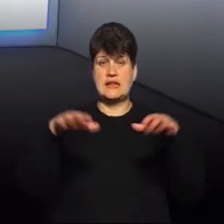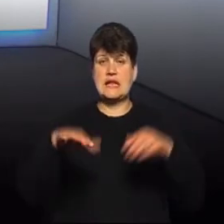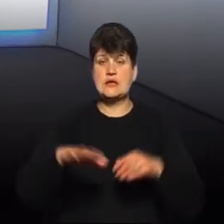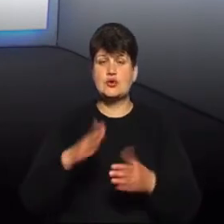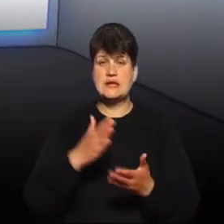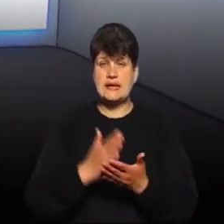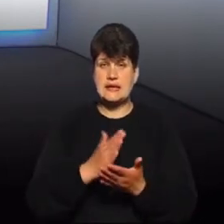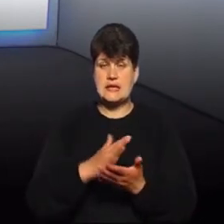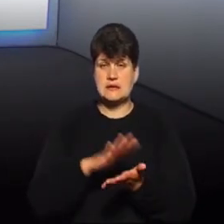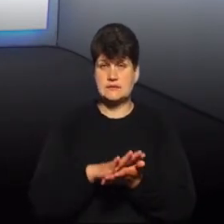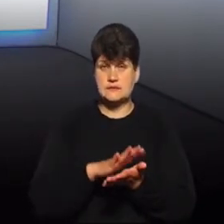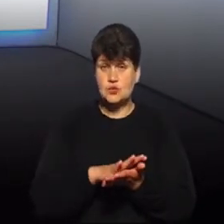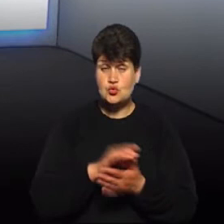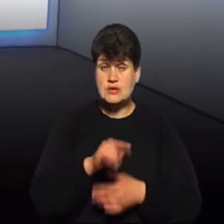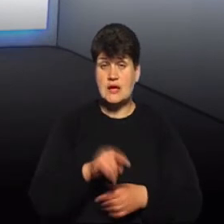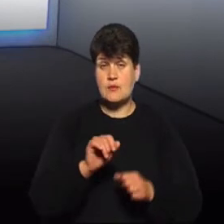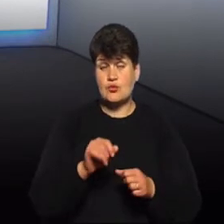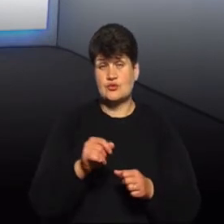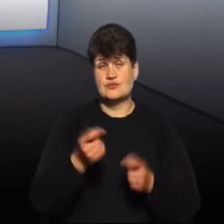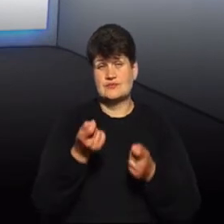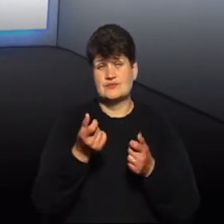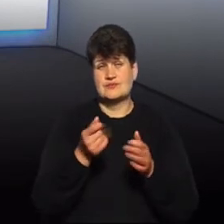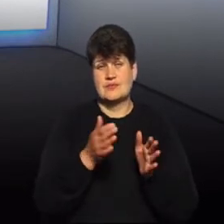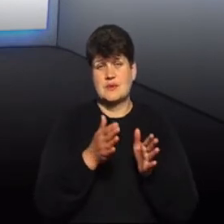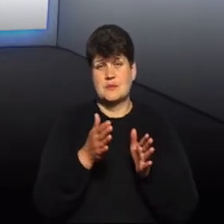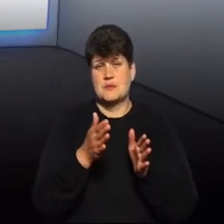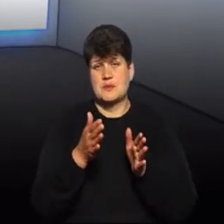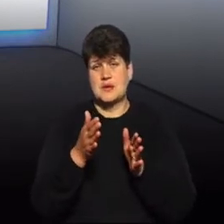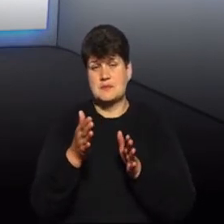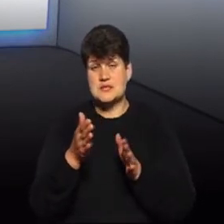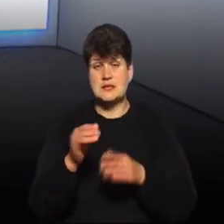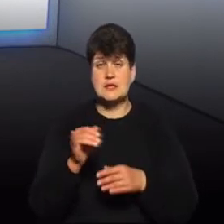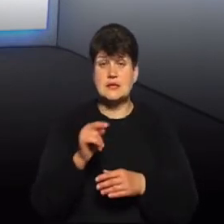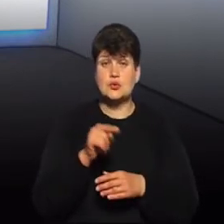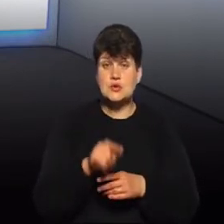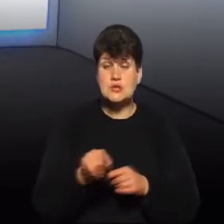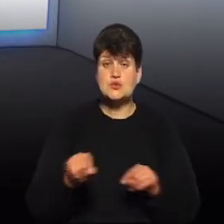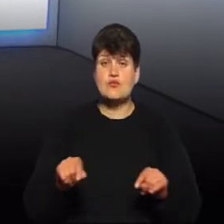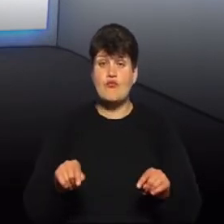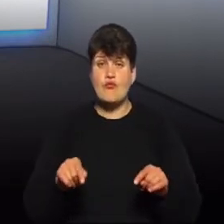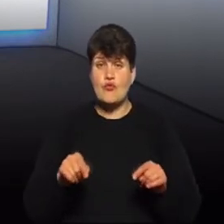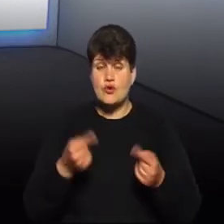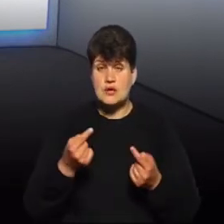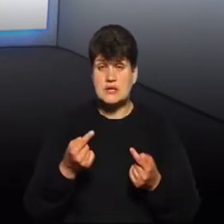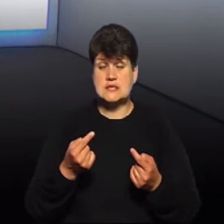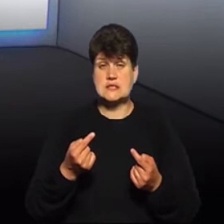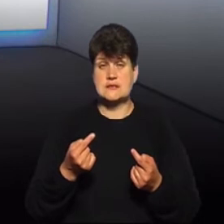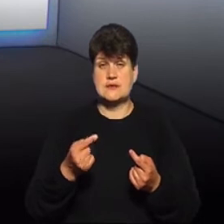От, ну, можуть там десь легенько переміститися. От, і тоді створюється отакий ефект оцього